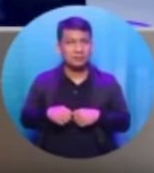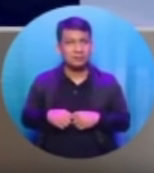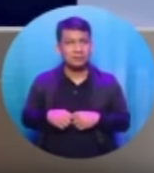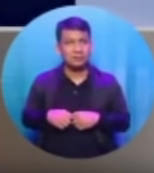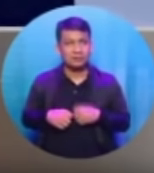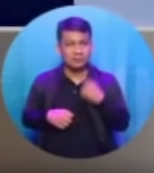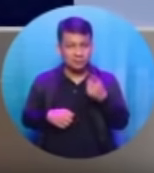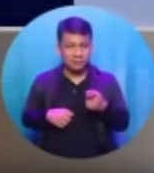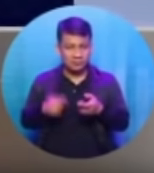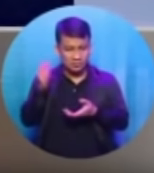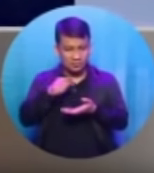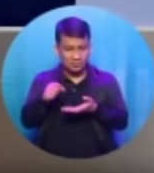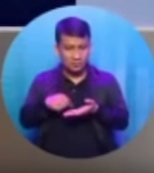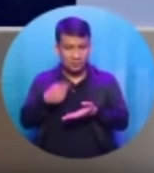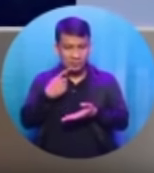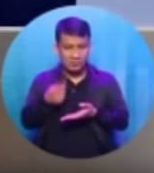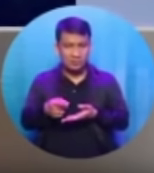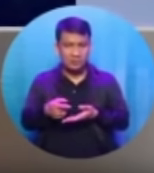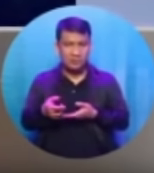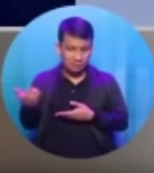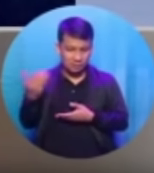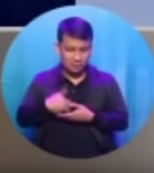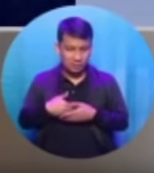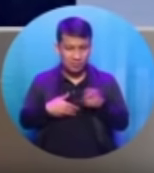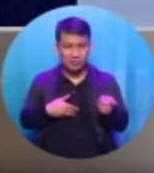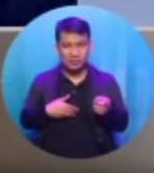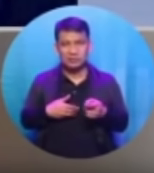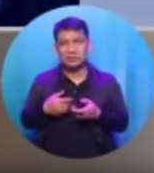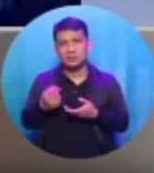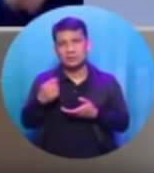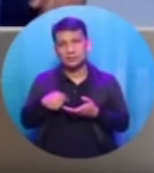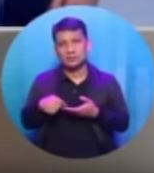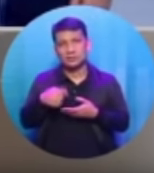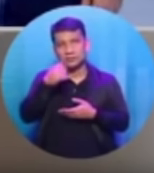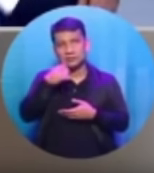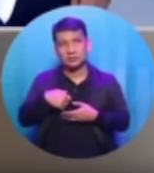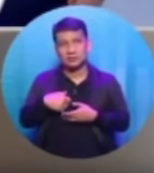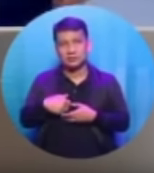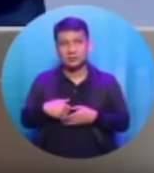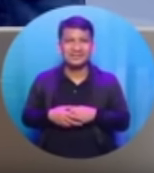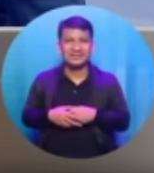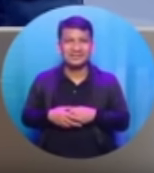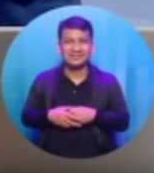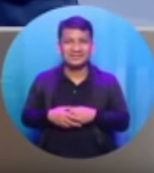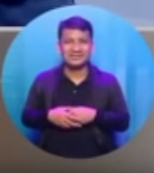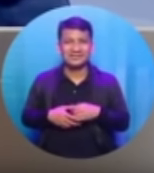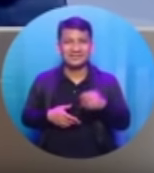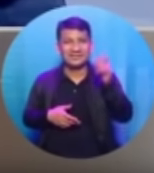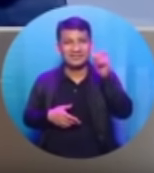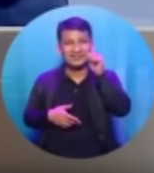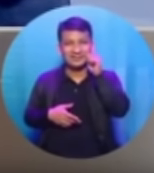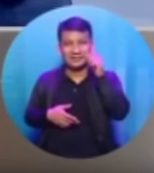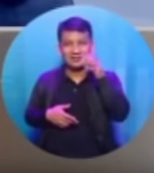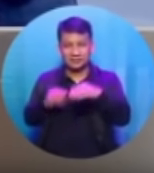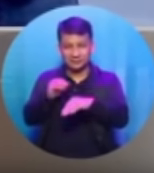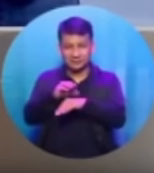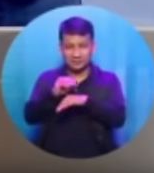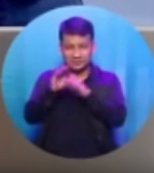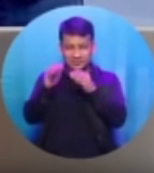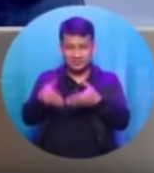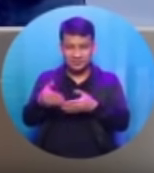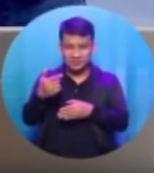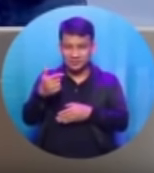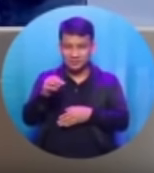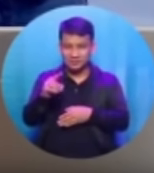Oh. Pati yung secretary po mismo nagsabi sa akin kahapon. Aha, aha. Eh, kausapin natin si Ma'am Alice Gokyoko, consultant ng Golden